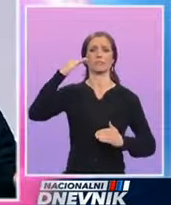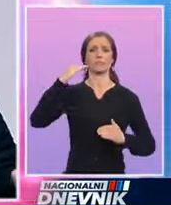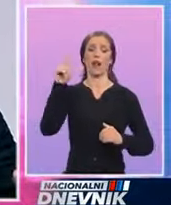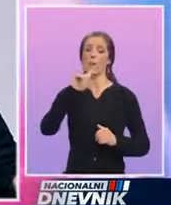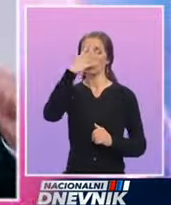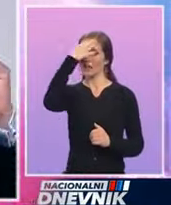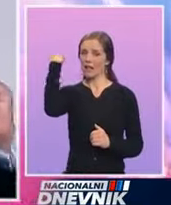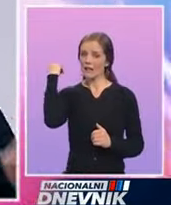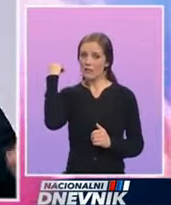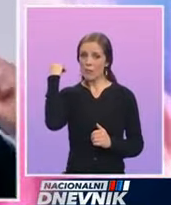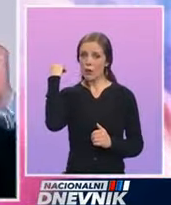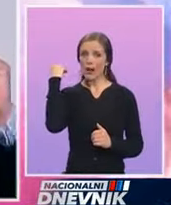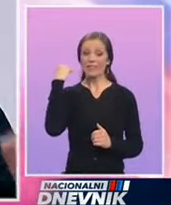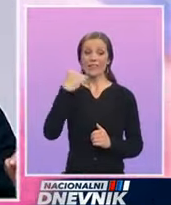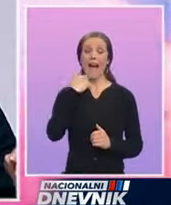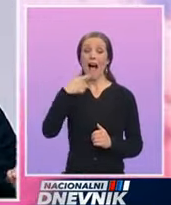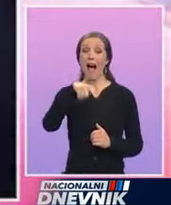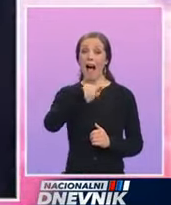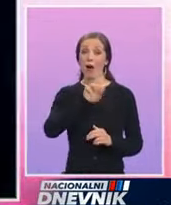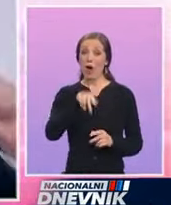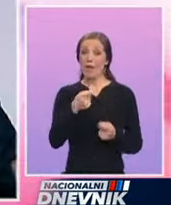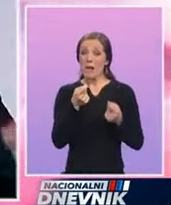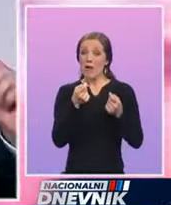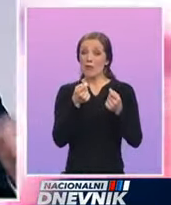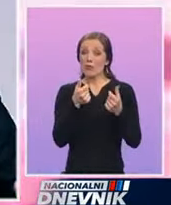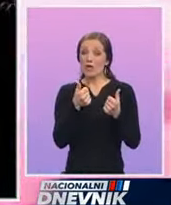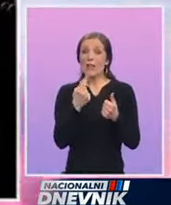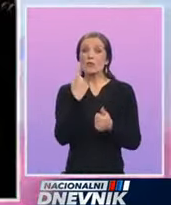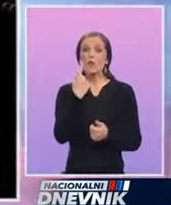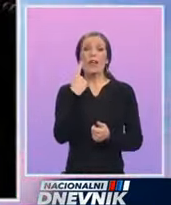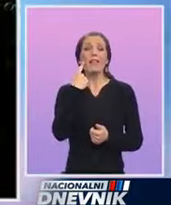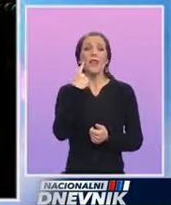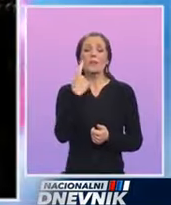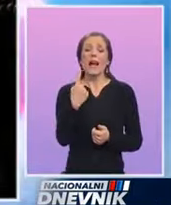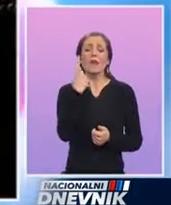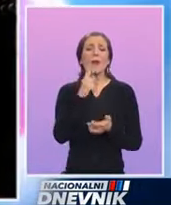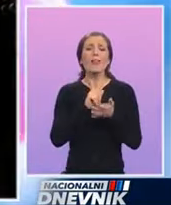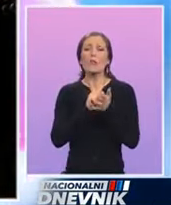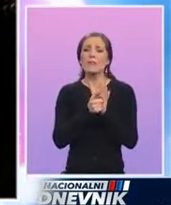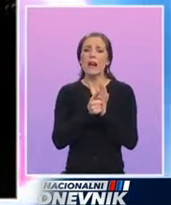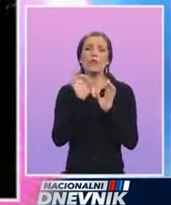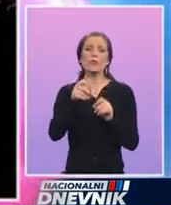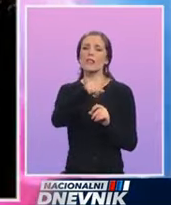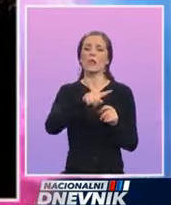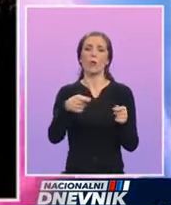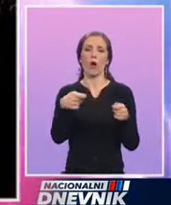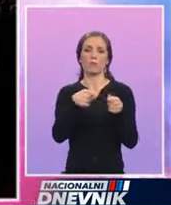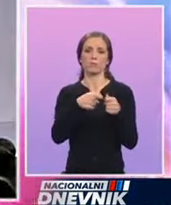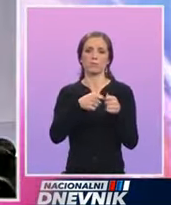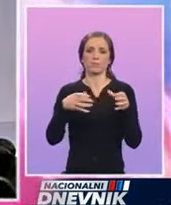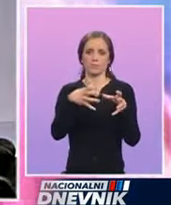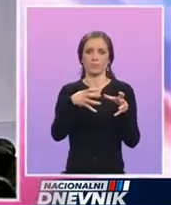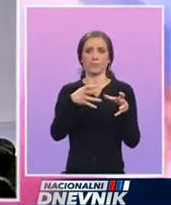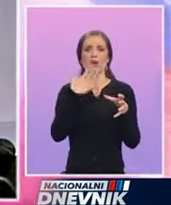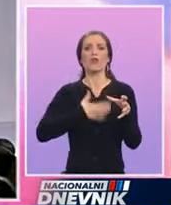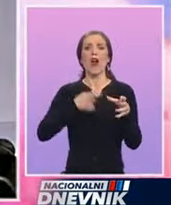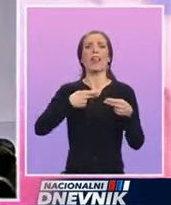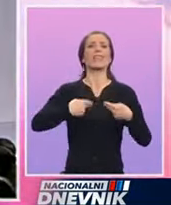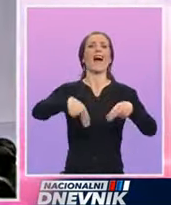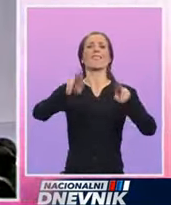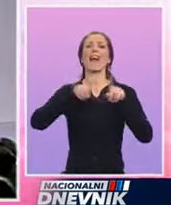smetnete s uma, budu li imali šansu. U jednom danu, u jednom trenutku će se ujediniti da vrate sve na